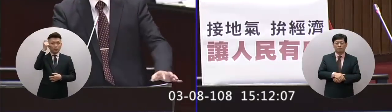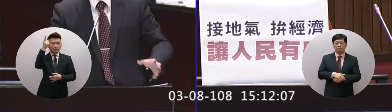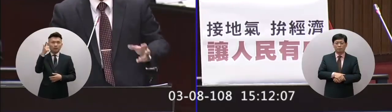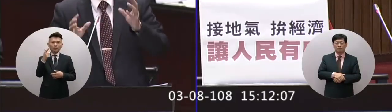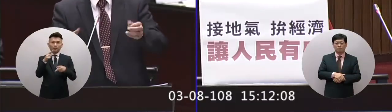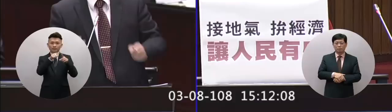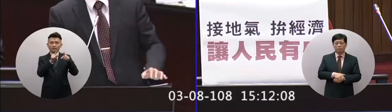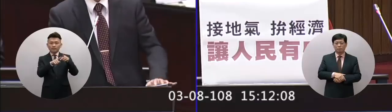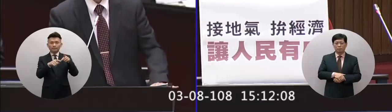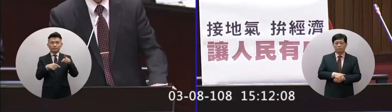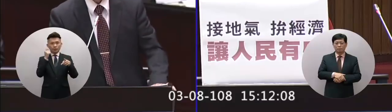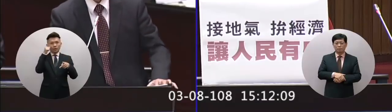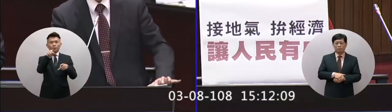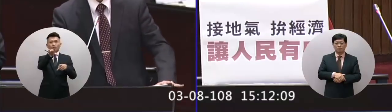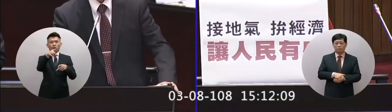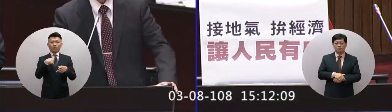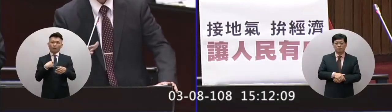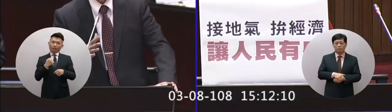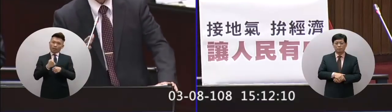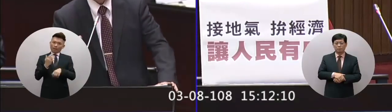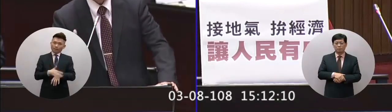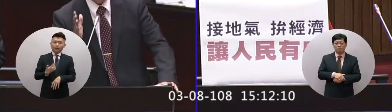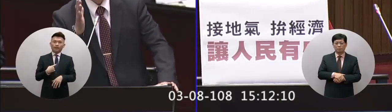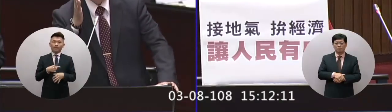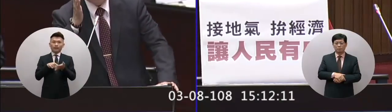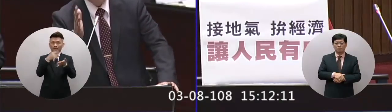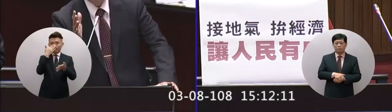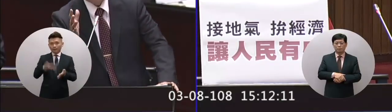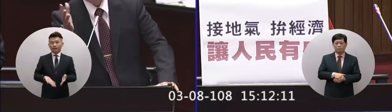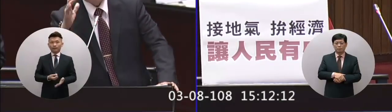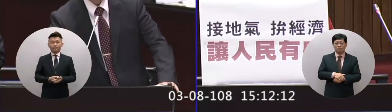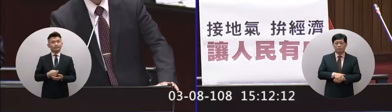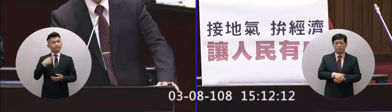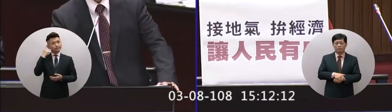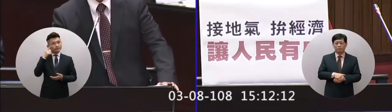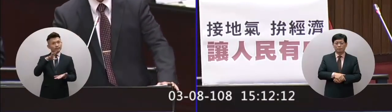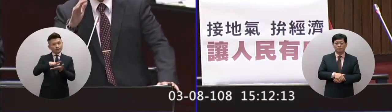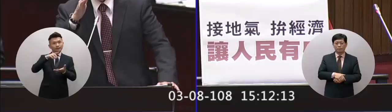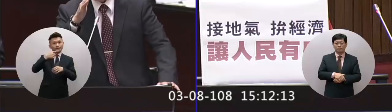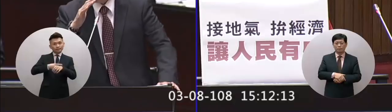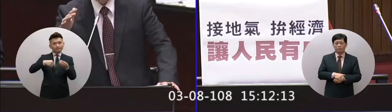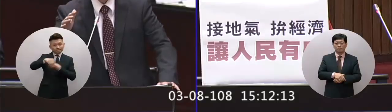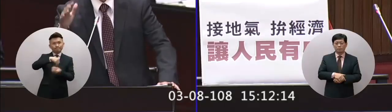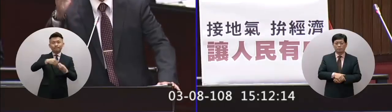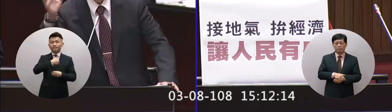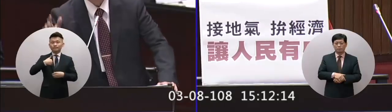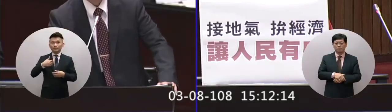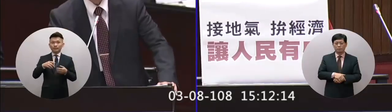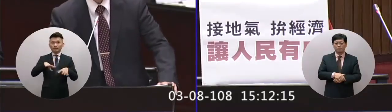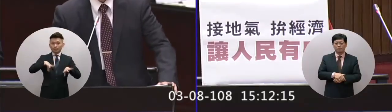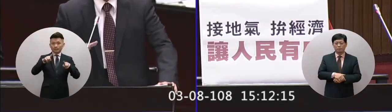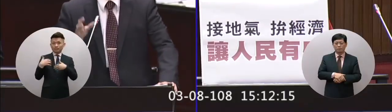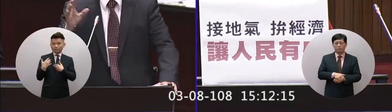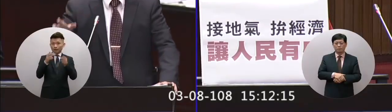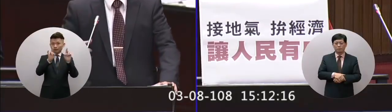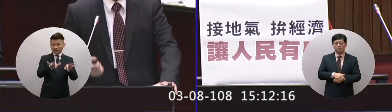大家感觉看会到吃袂到啦。啊，事实阮今嘛嘛是咧讲爱伊迄个爱有弹性啦，吼，大家感觉先数位化来，较智慧